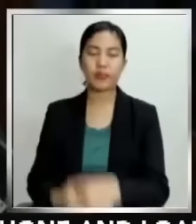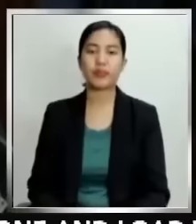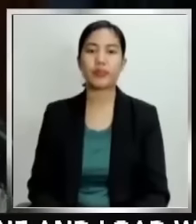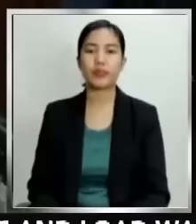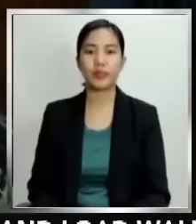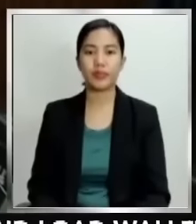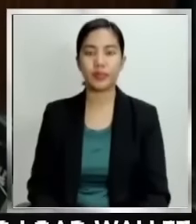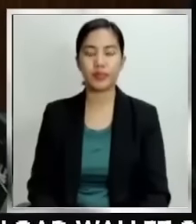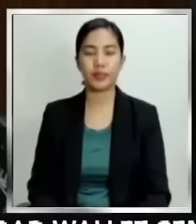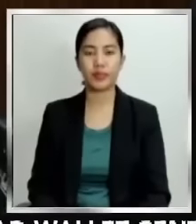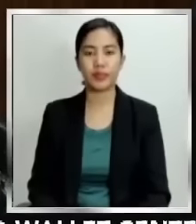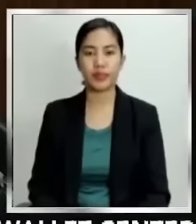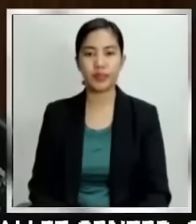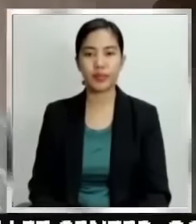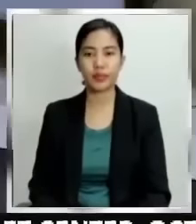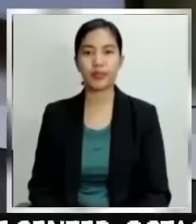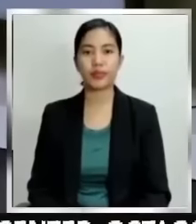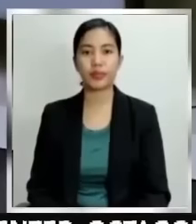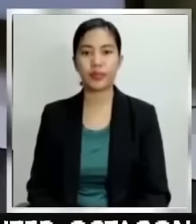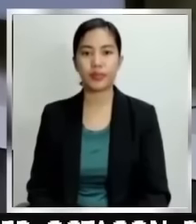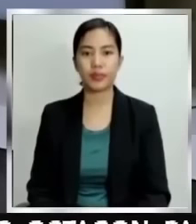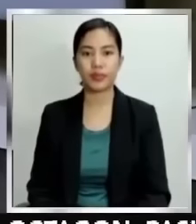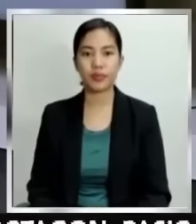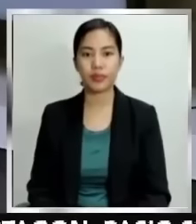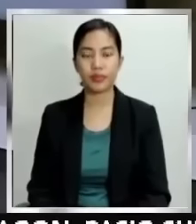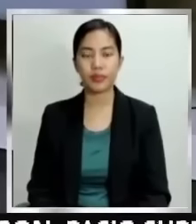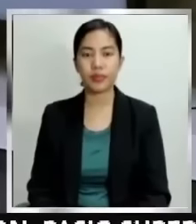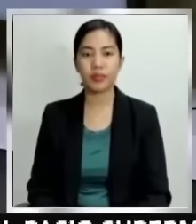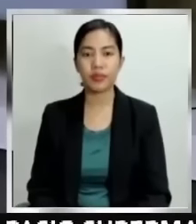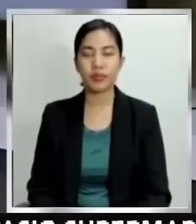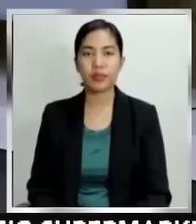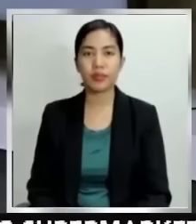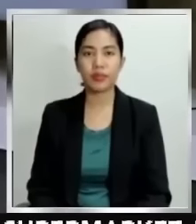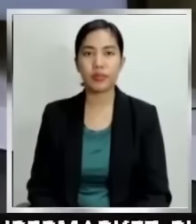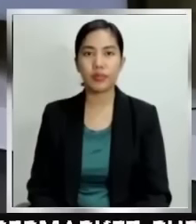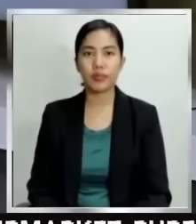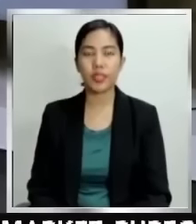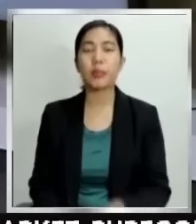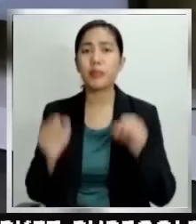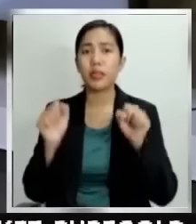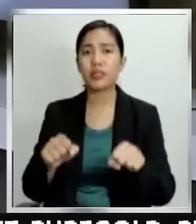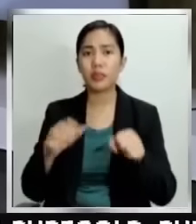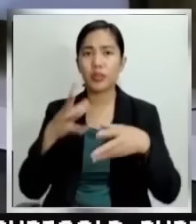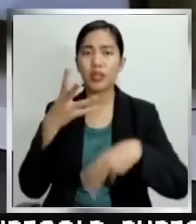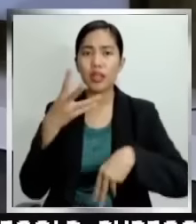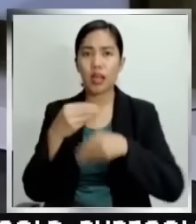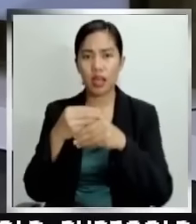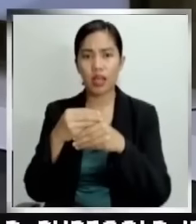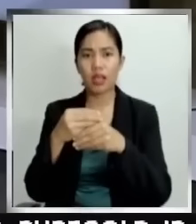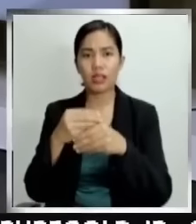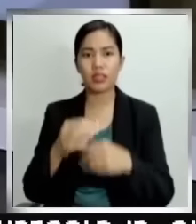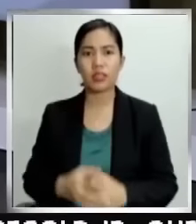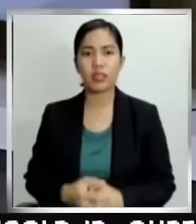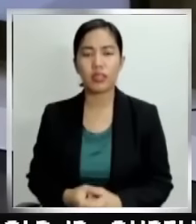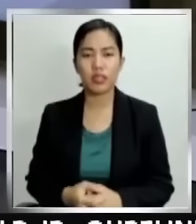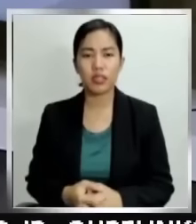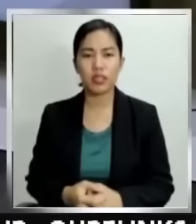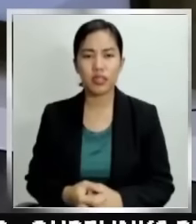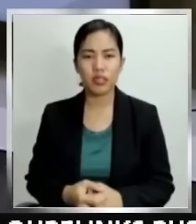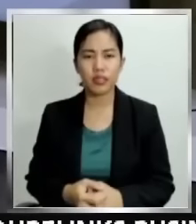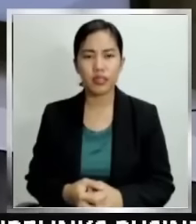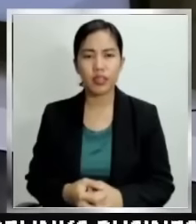Nakatuto, 24 Oras. Posible para umadagdagan ang bilang ng kasalukuyang EDCA sites ng Pilipinas at Amerika